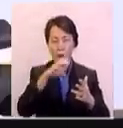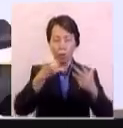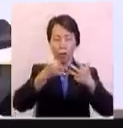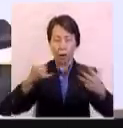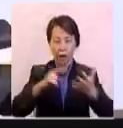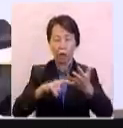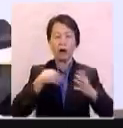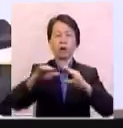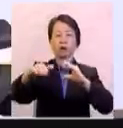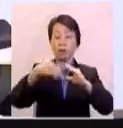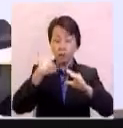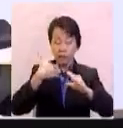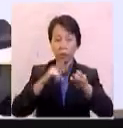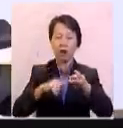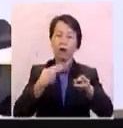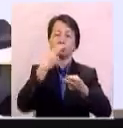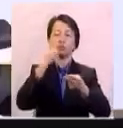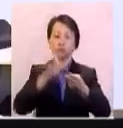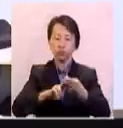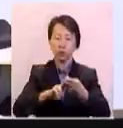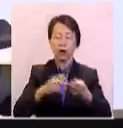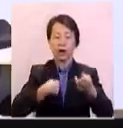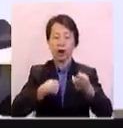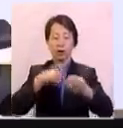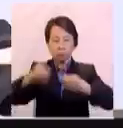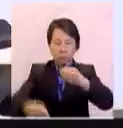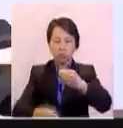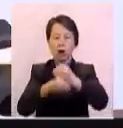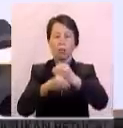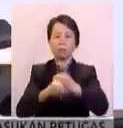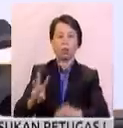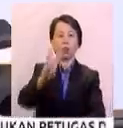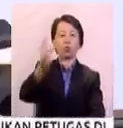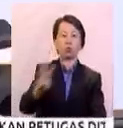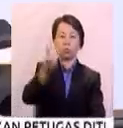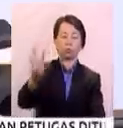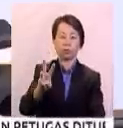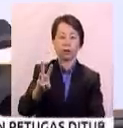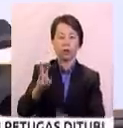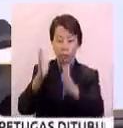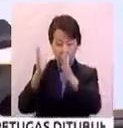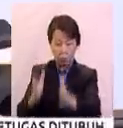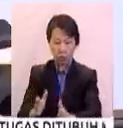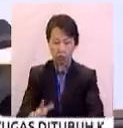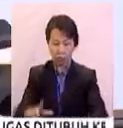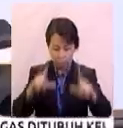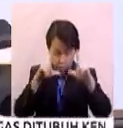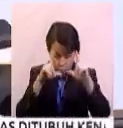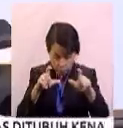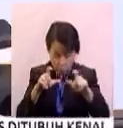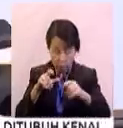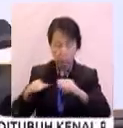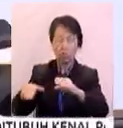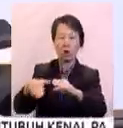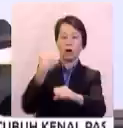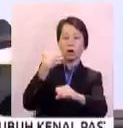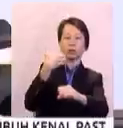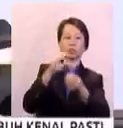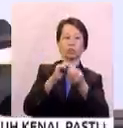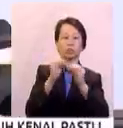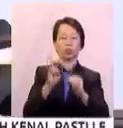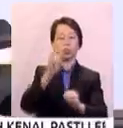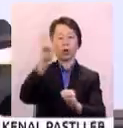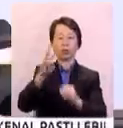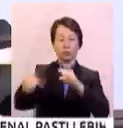surat. Saya perkenalkan WhatsApp. Maksudnya, pengguna boleh ambil gambar, terus hantar ke nombor WhatsApp